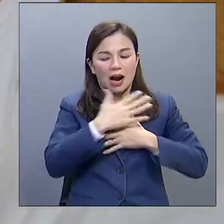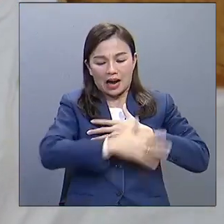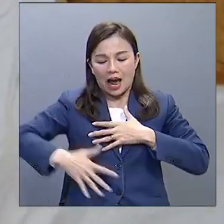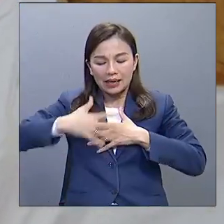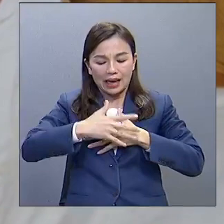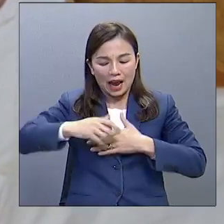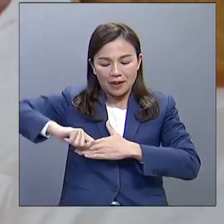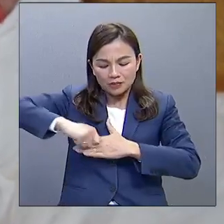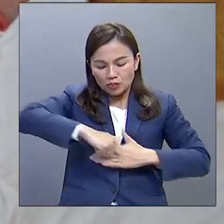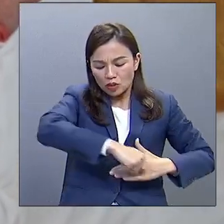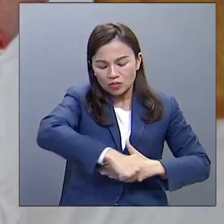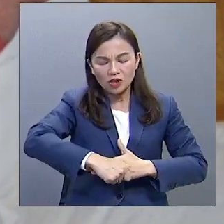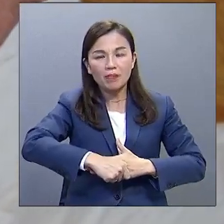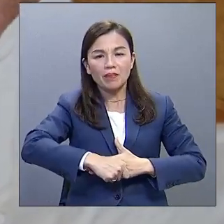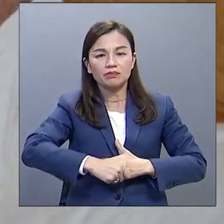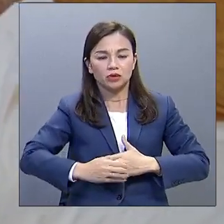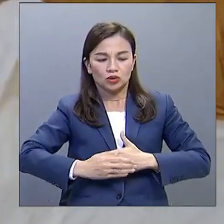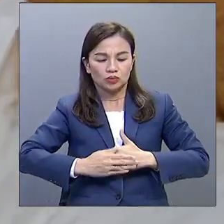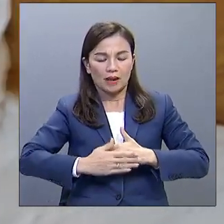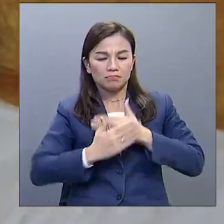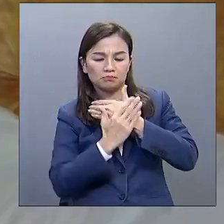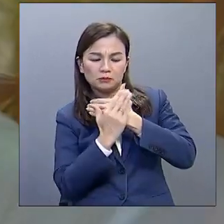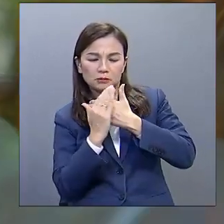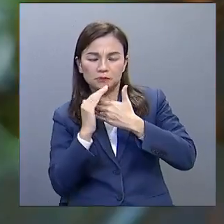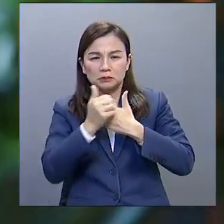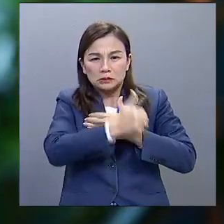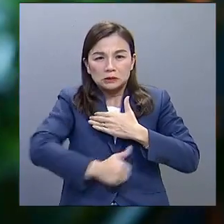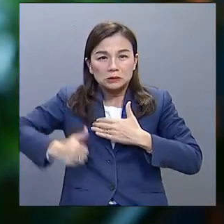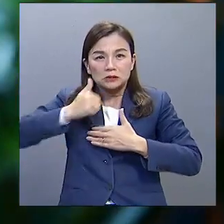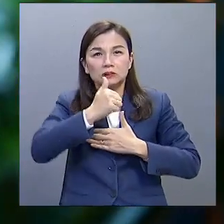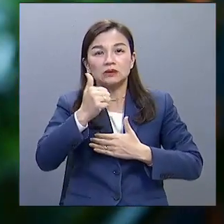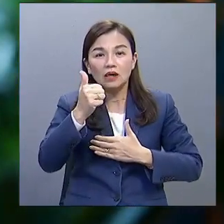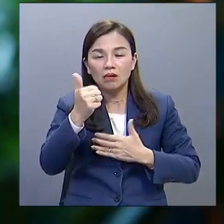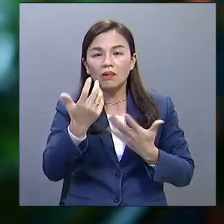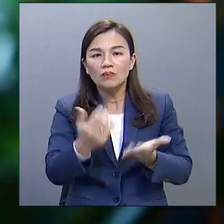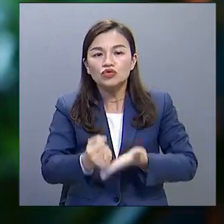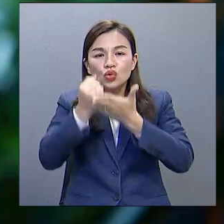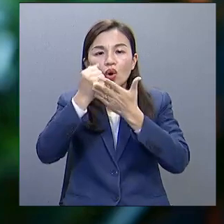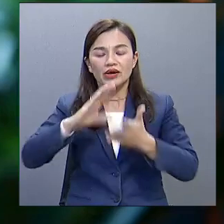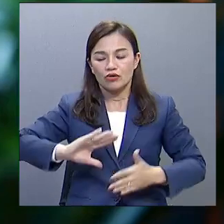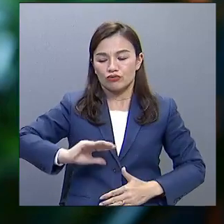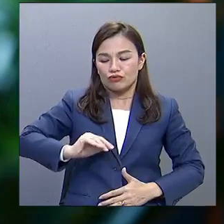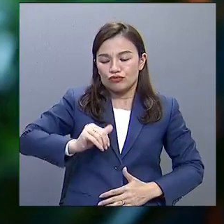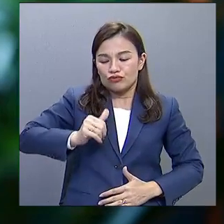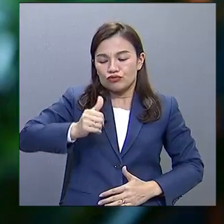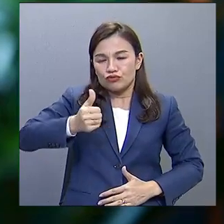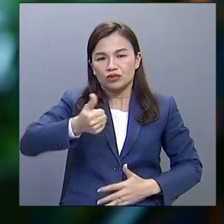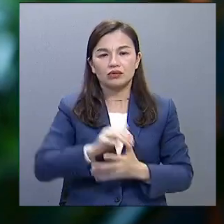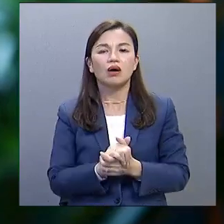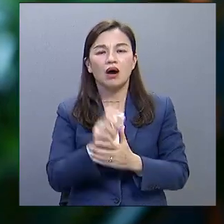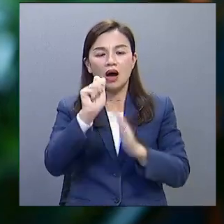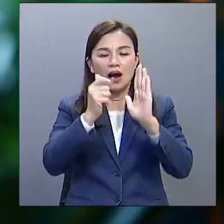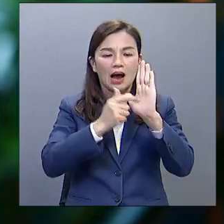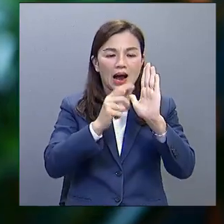จะหลั่งในช่วงนี้นะคะปกติร่างกายเราเนี่ยมันจะมีฮอร์โมนที่ช่วยในการซ่อมแซมฟื้นฟูลดการอักเสบนะคะซึ่งฮอร์โม